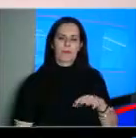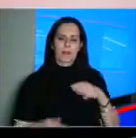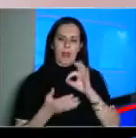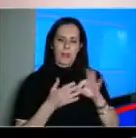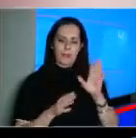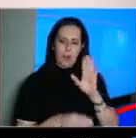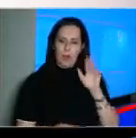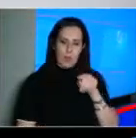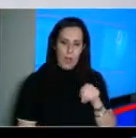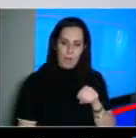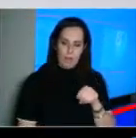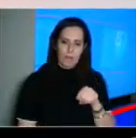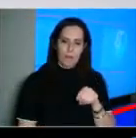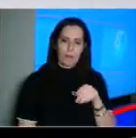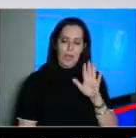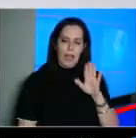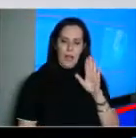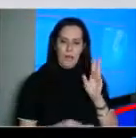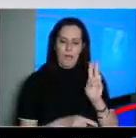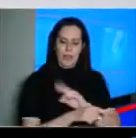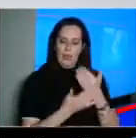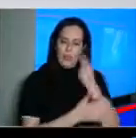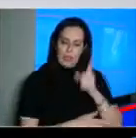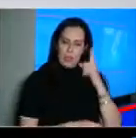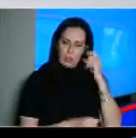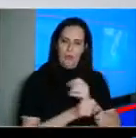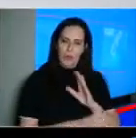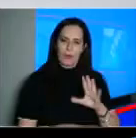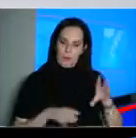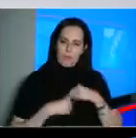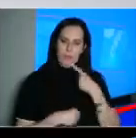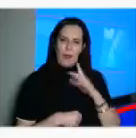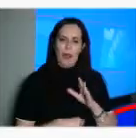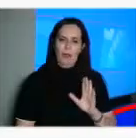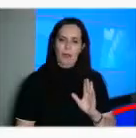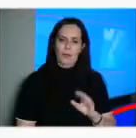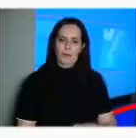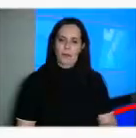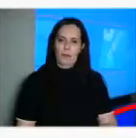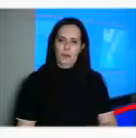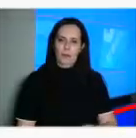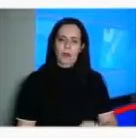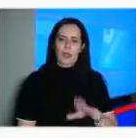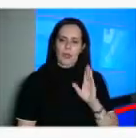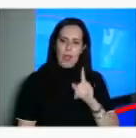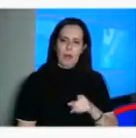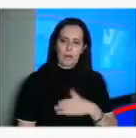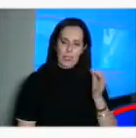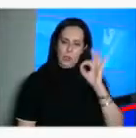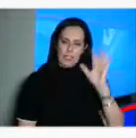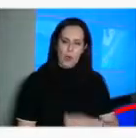פוסט ואמר, גם פייק ניוז צריך לדעת לעשות, ואני מאוד מסכים עם המרדות של לפיד. זה באמת ניוז שאין לו